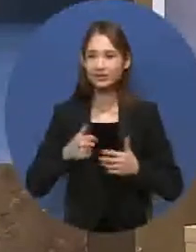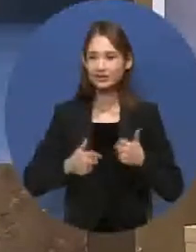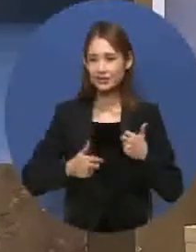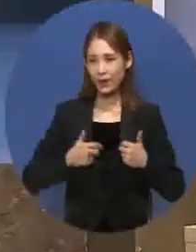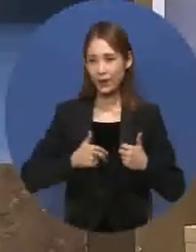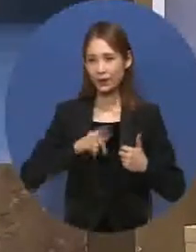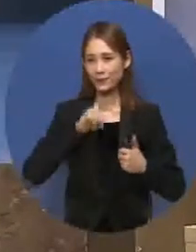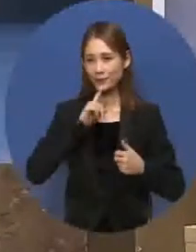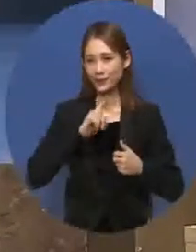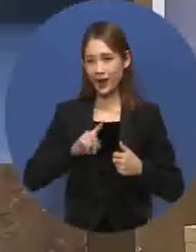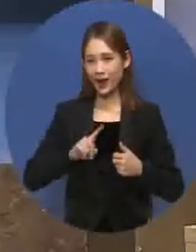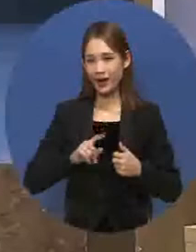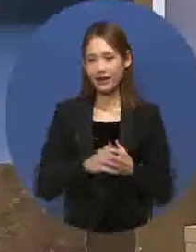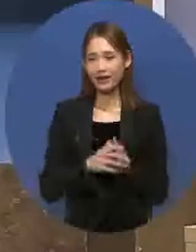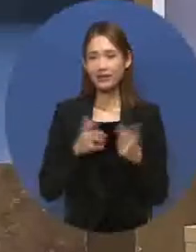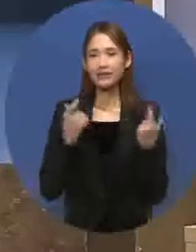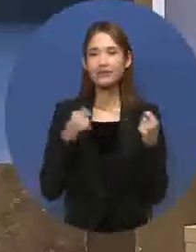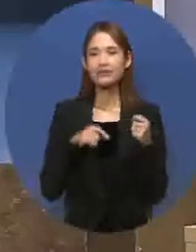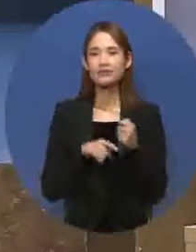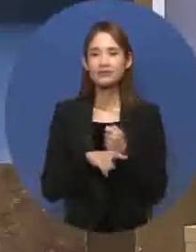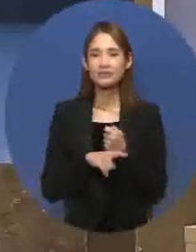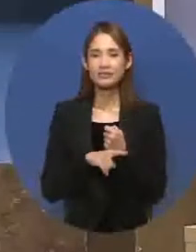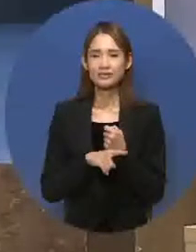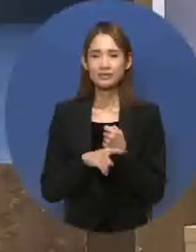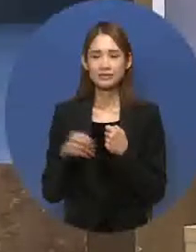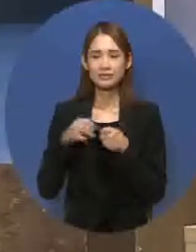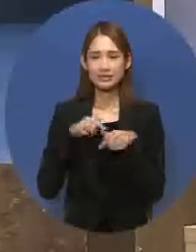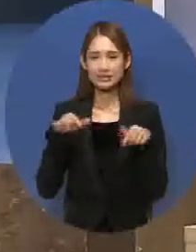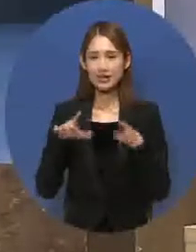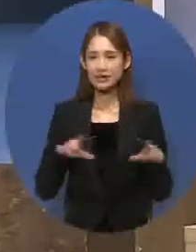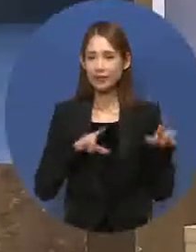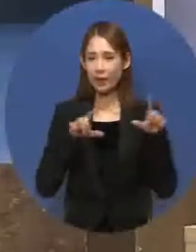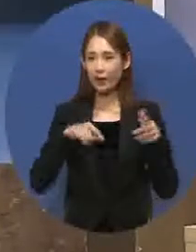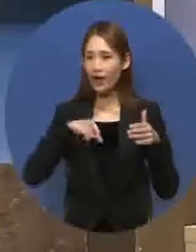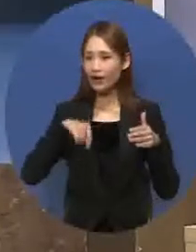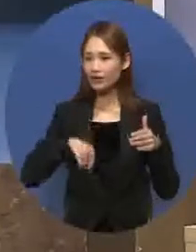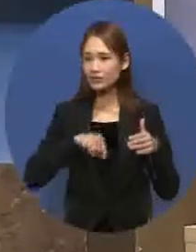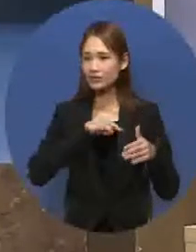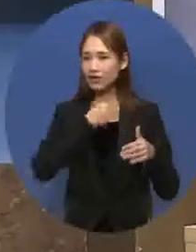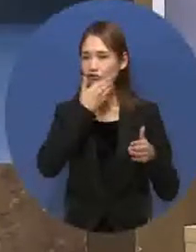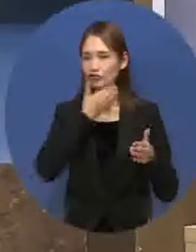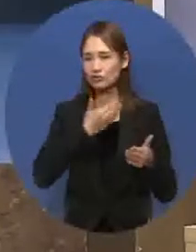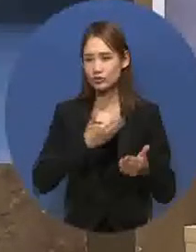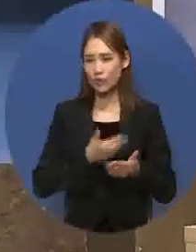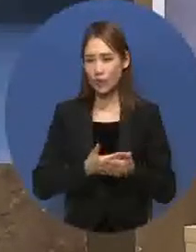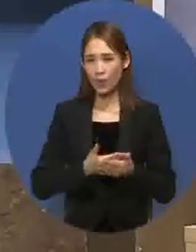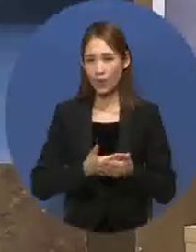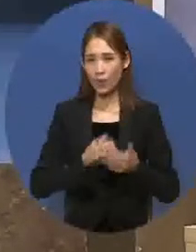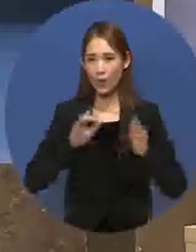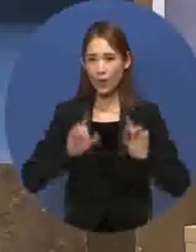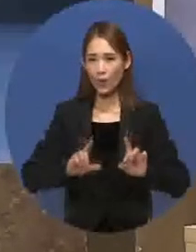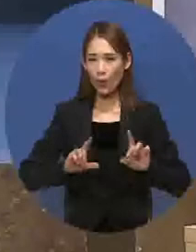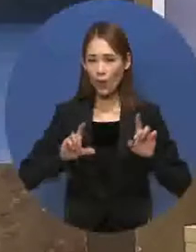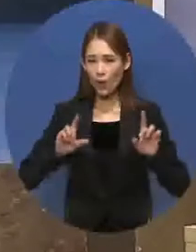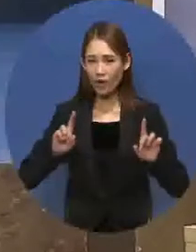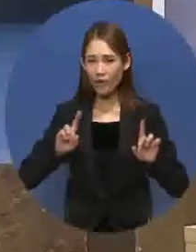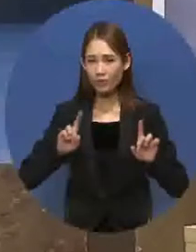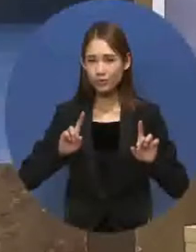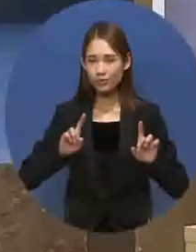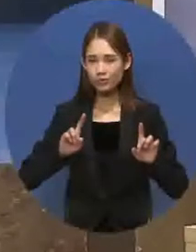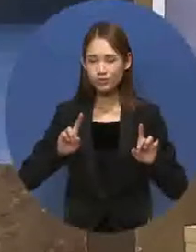그렇습니다. 네. 근데 그런 의미에서 이 일상생활이 굉장히 중요한데 올해는